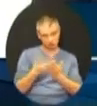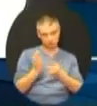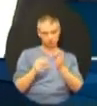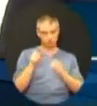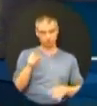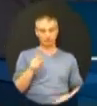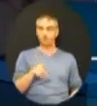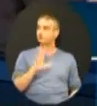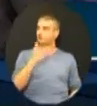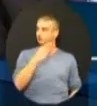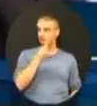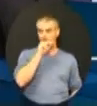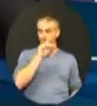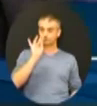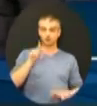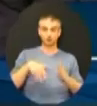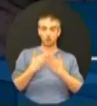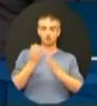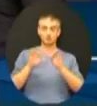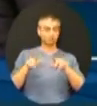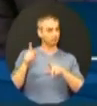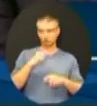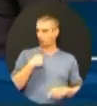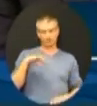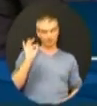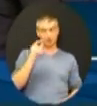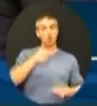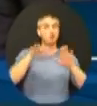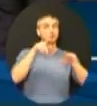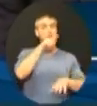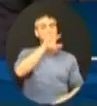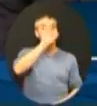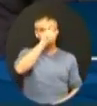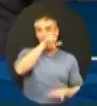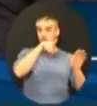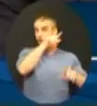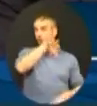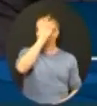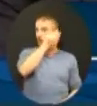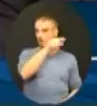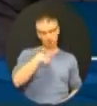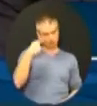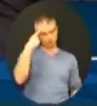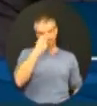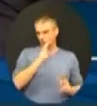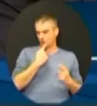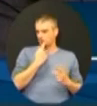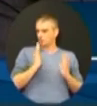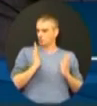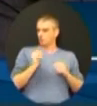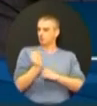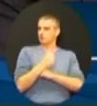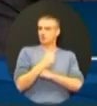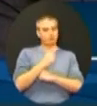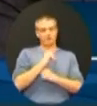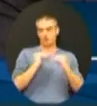שב האופן שבו אתה מתבטא על היועץ המשפטי לממשלה שלא אני בחרתי בו אלא ראש ממשלת אני חושבת שצור התבות מאוד מאוד